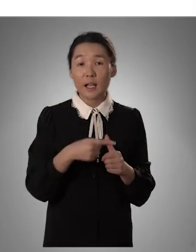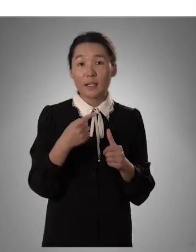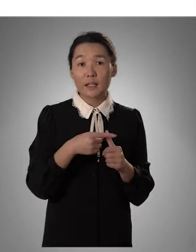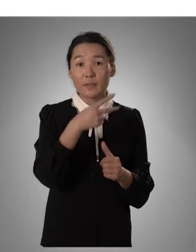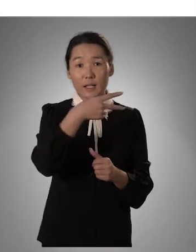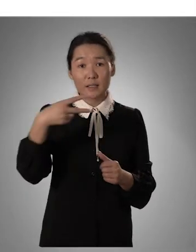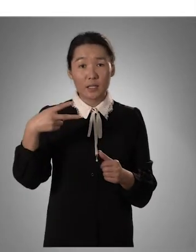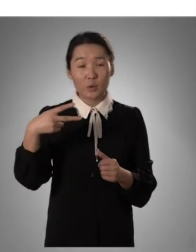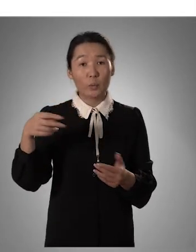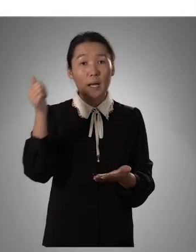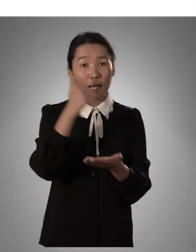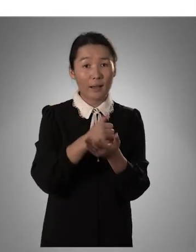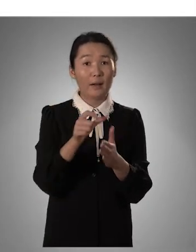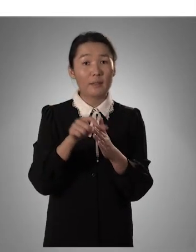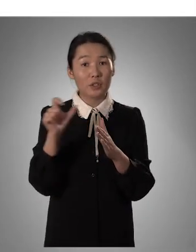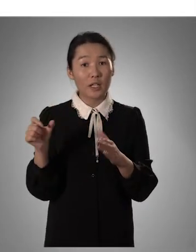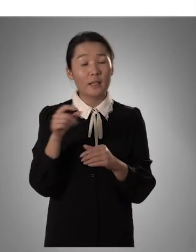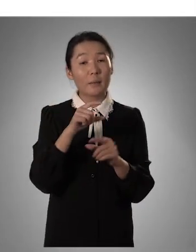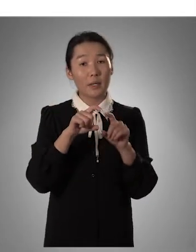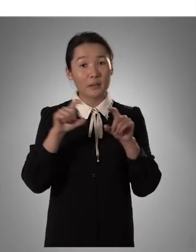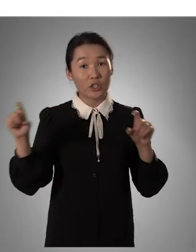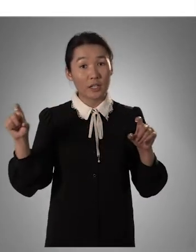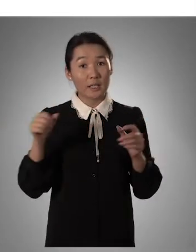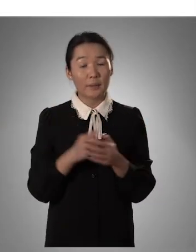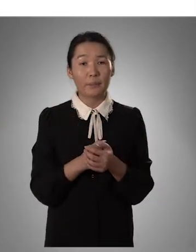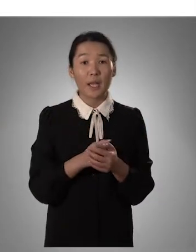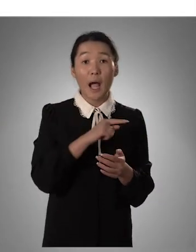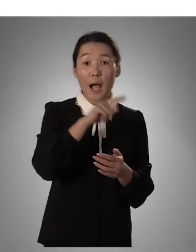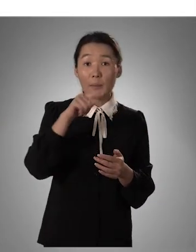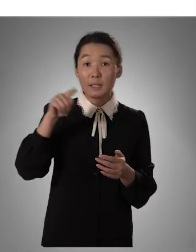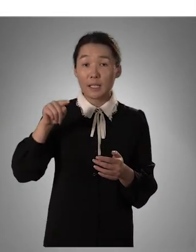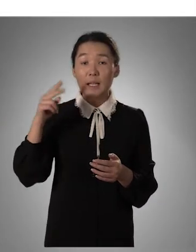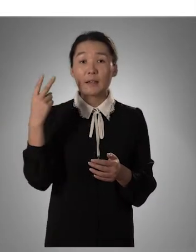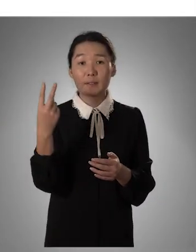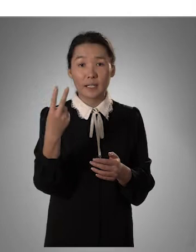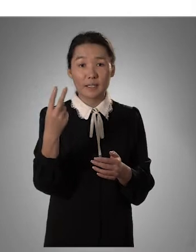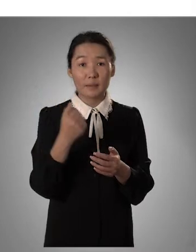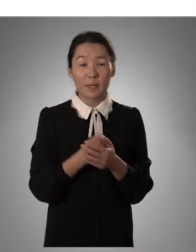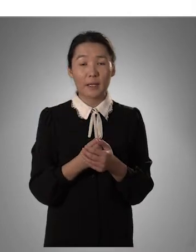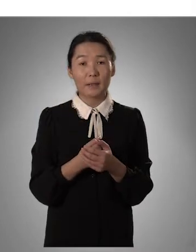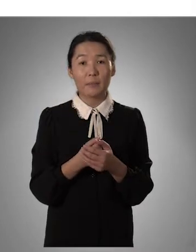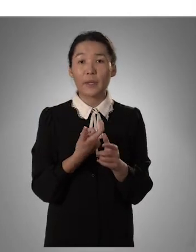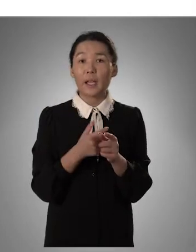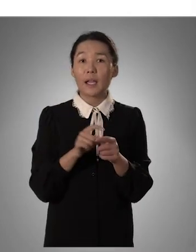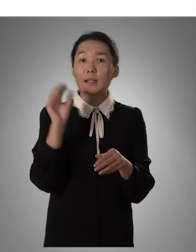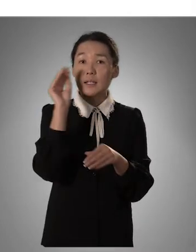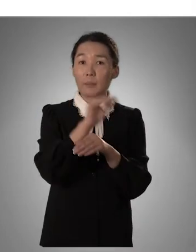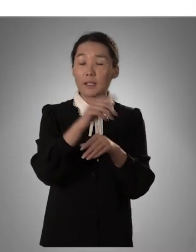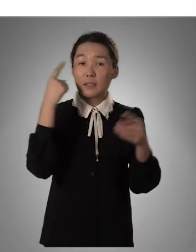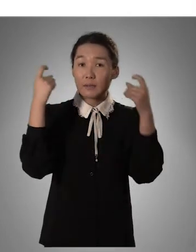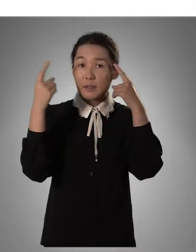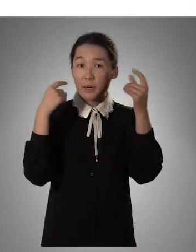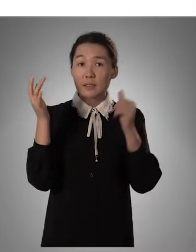члена предложи а не определение второстепенным это дополнительная информация которую